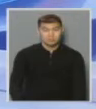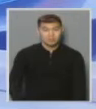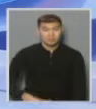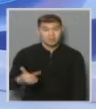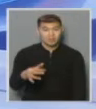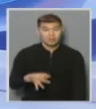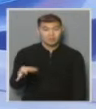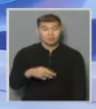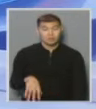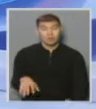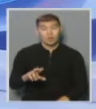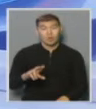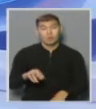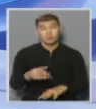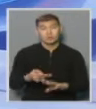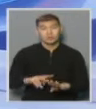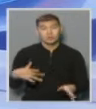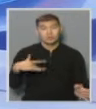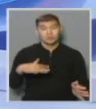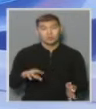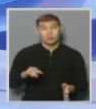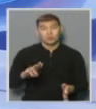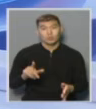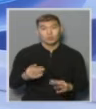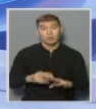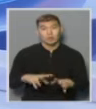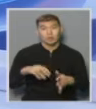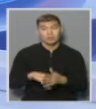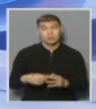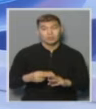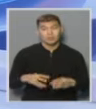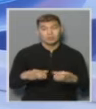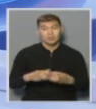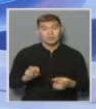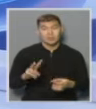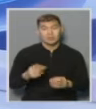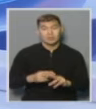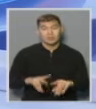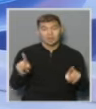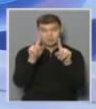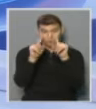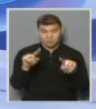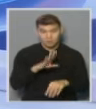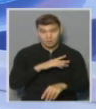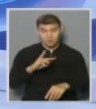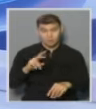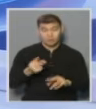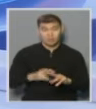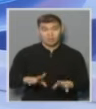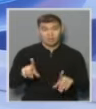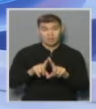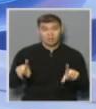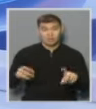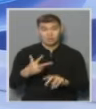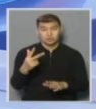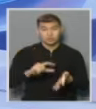Атырау облысы Құрманғазы ауданына қарасты Көптоғай ауылының кішкентай тұрғыны әлем жұлдызы атанды. Мұқанов атындағы жалпы орта